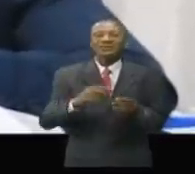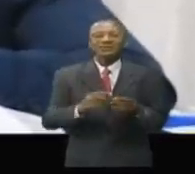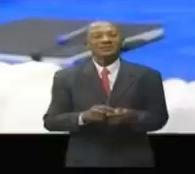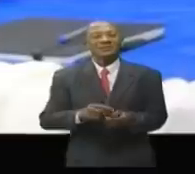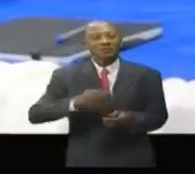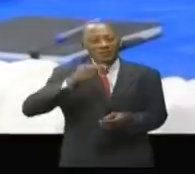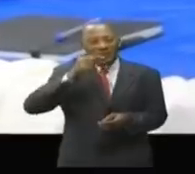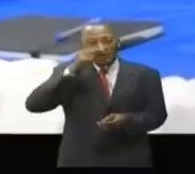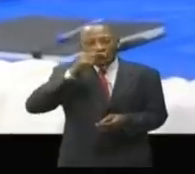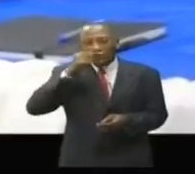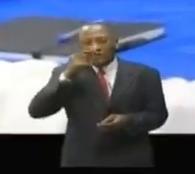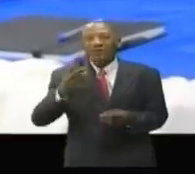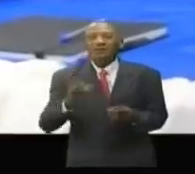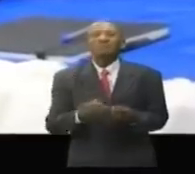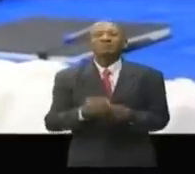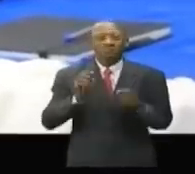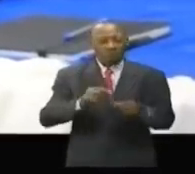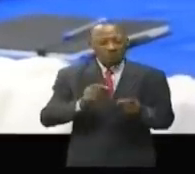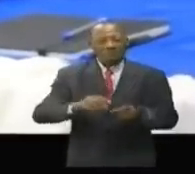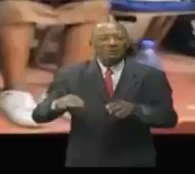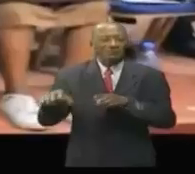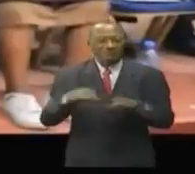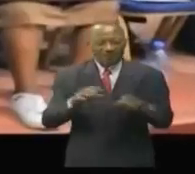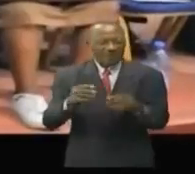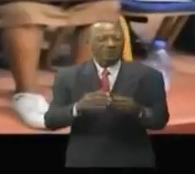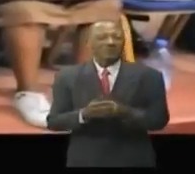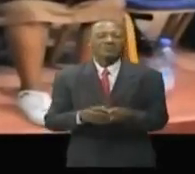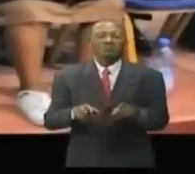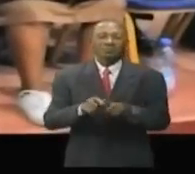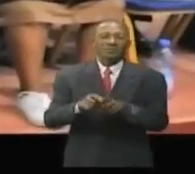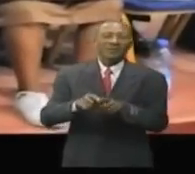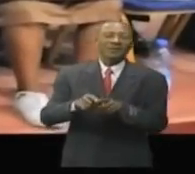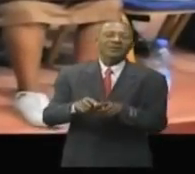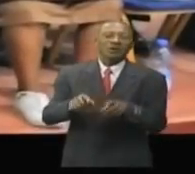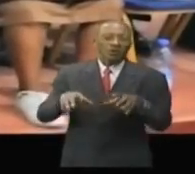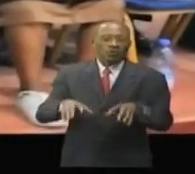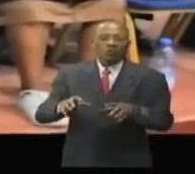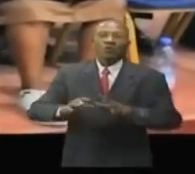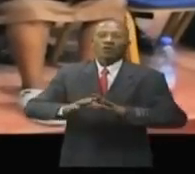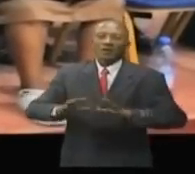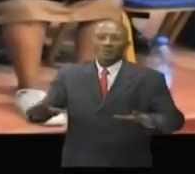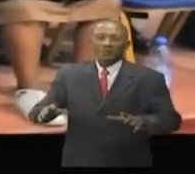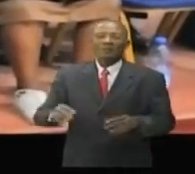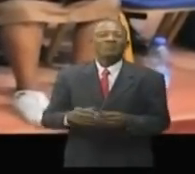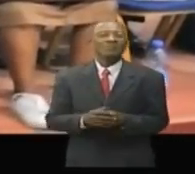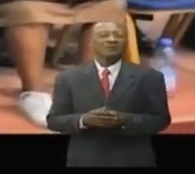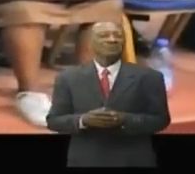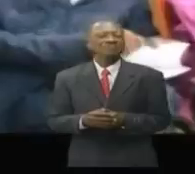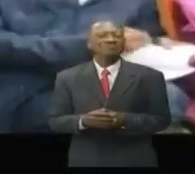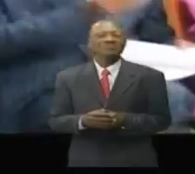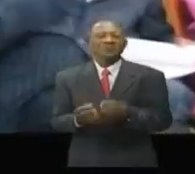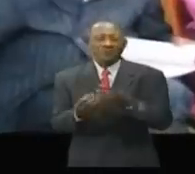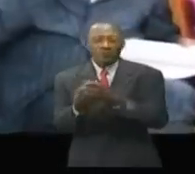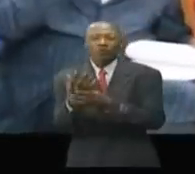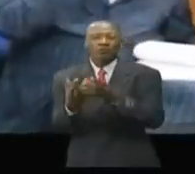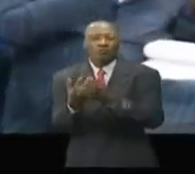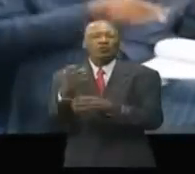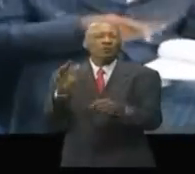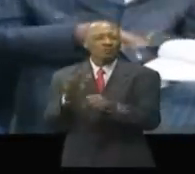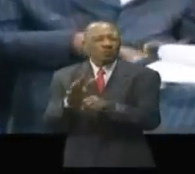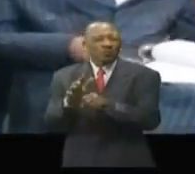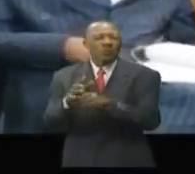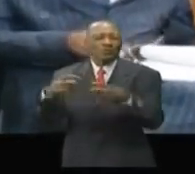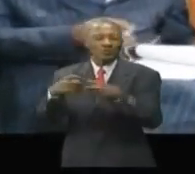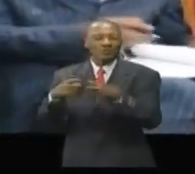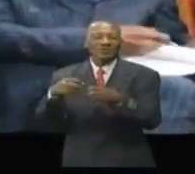MW, 44 000 MW à Inga et 15 000 MW de l'hydrogène peuvent être produits à Matadi. Il a par la